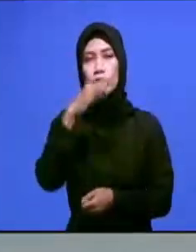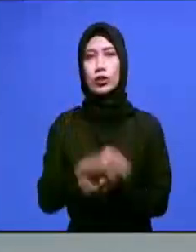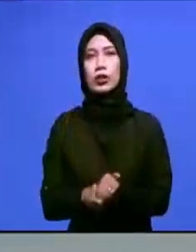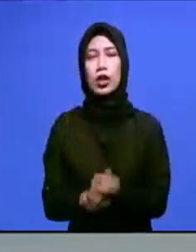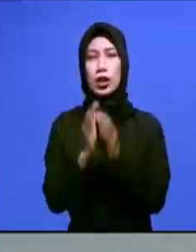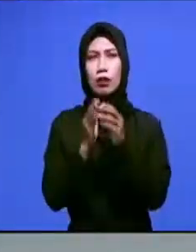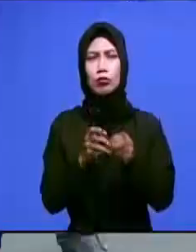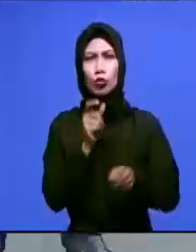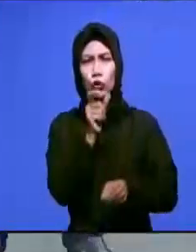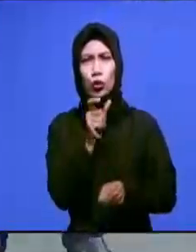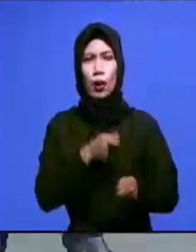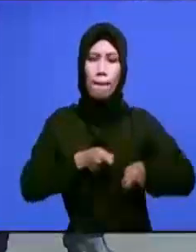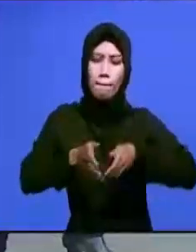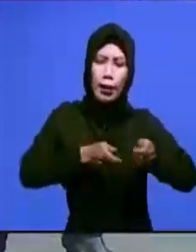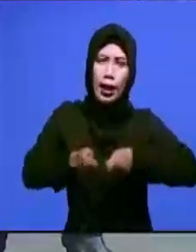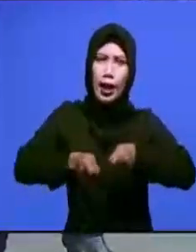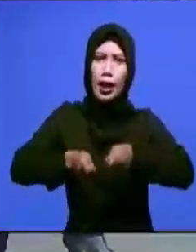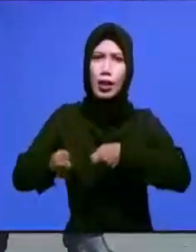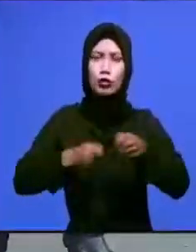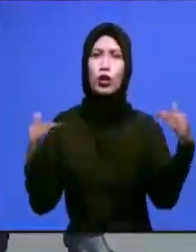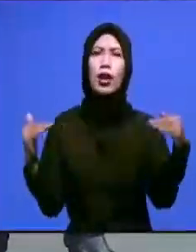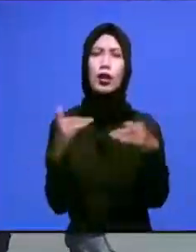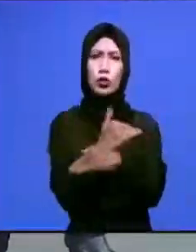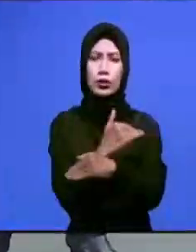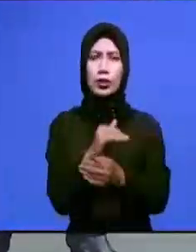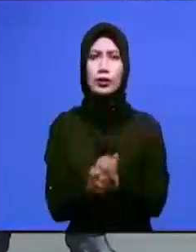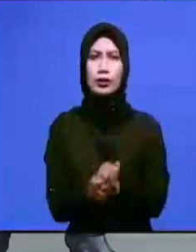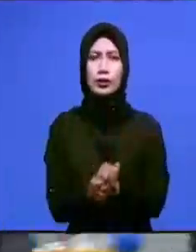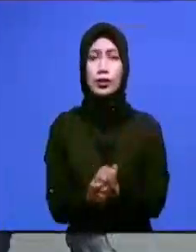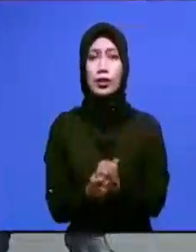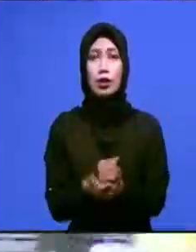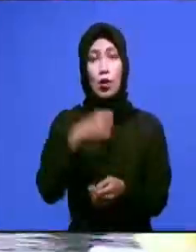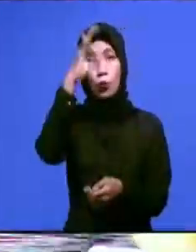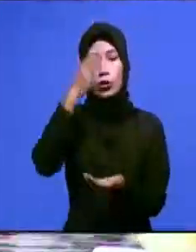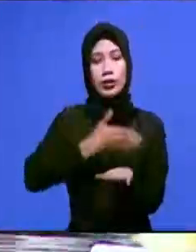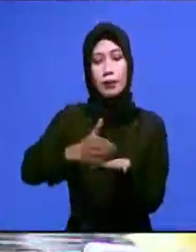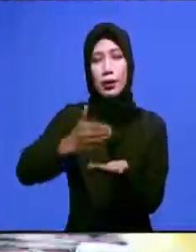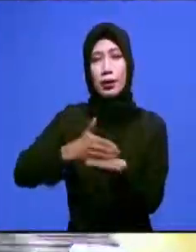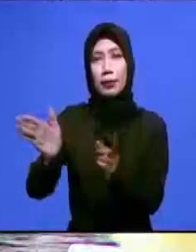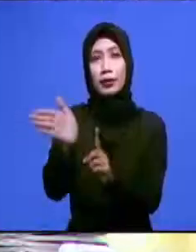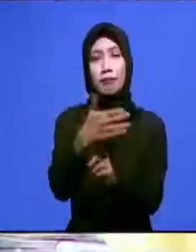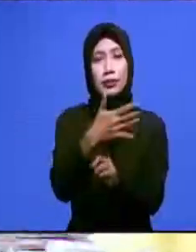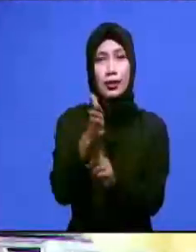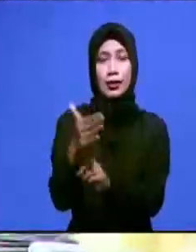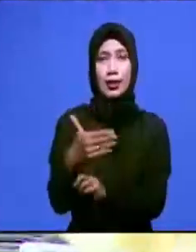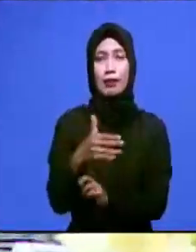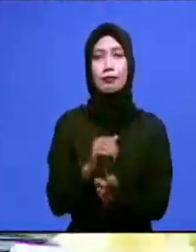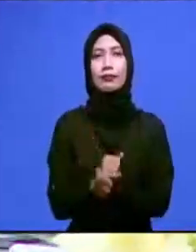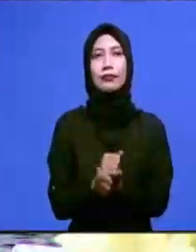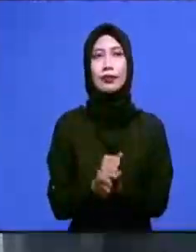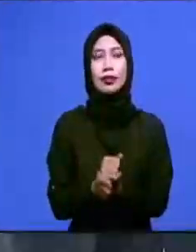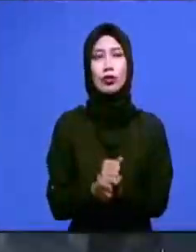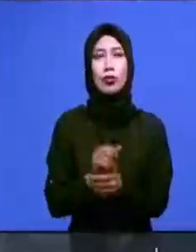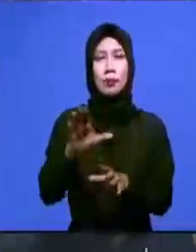di Bundaran HI untuk mengatur lalu lintas. Selain membagikan bendera merah putih kepada setiap warga yang melintas, petugas juga